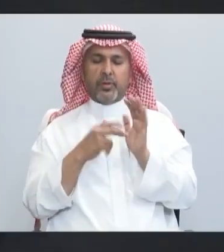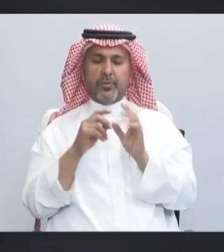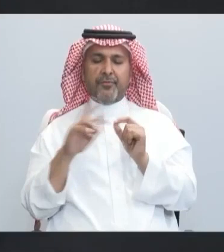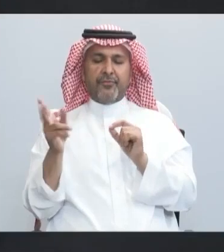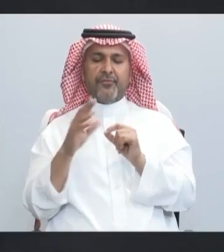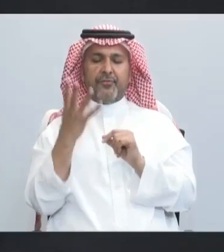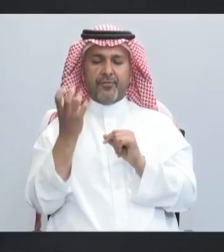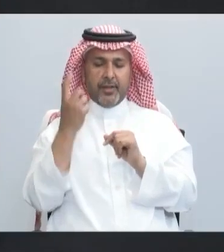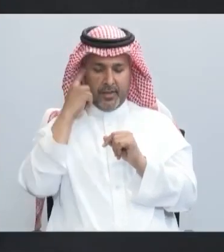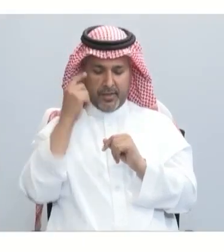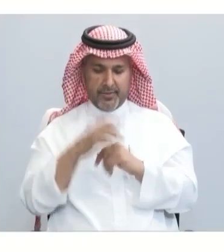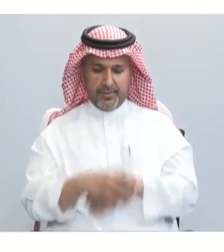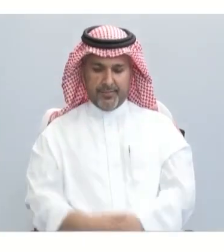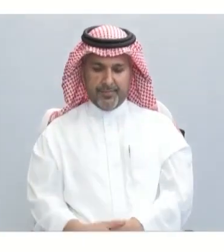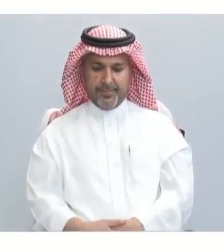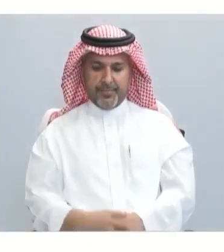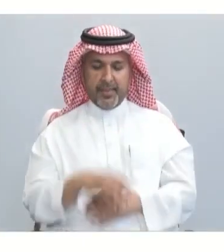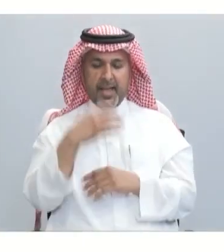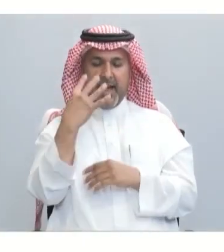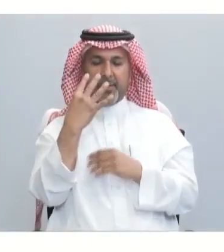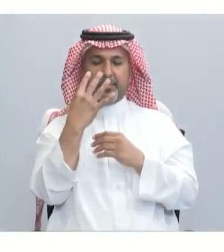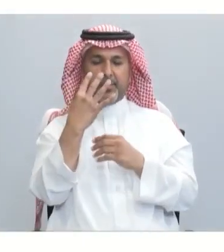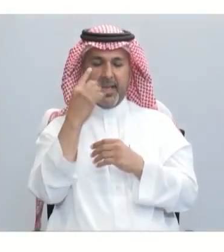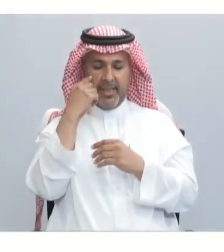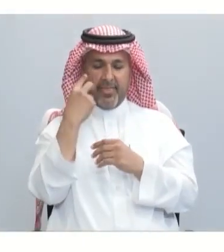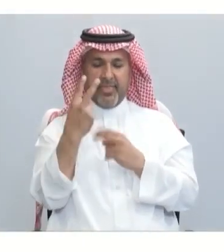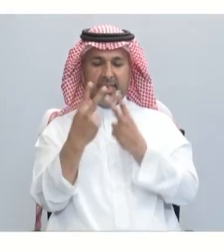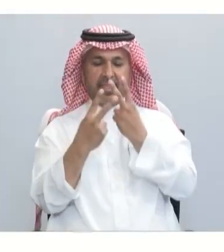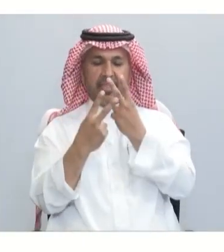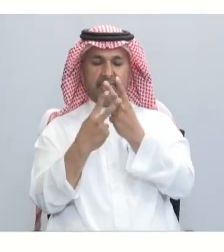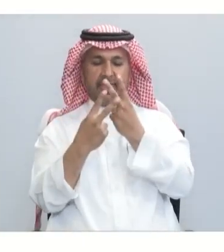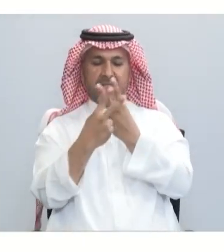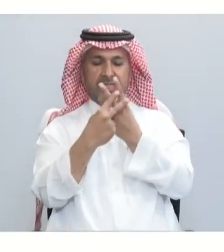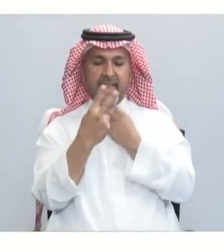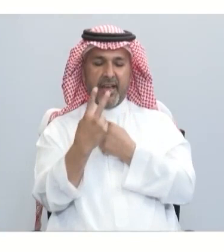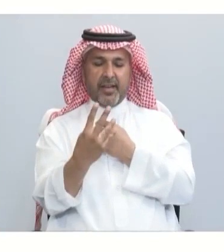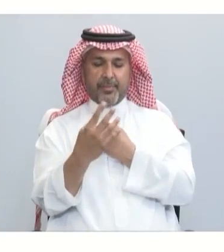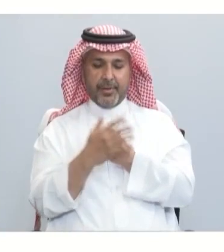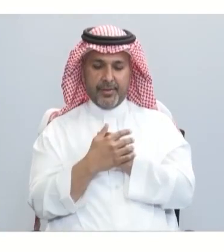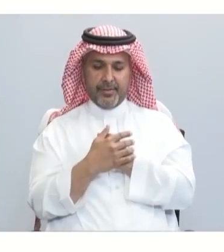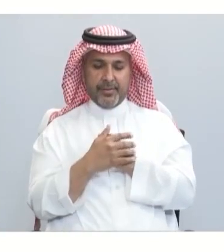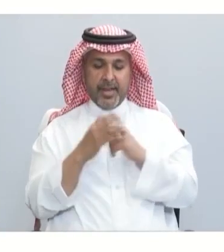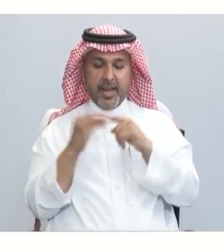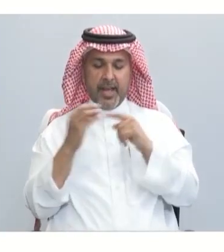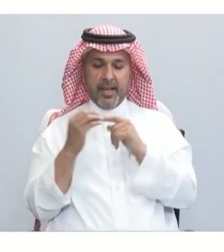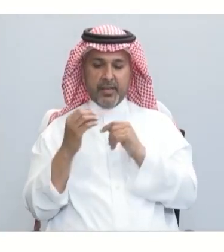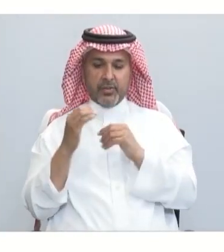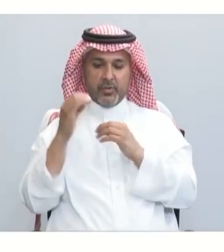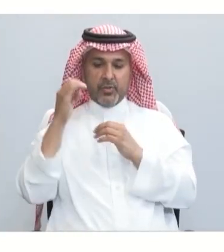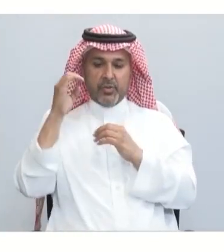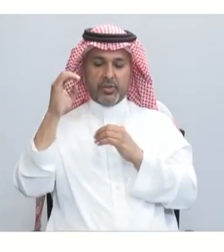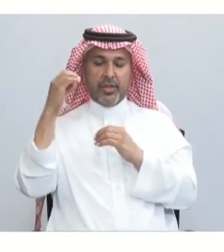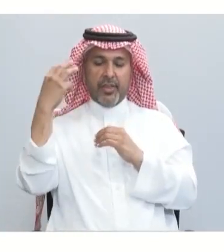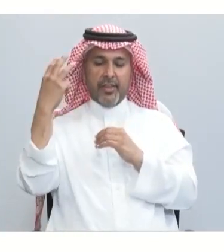بين مربعين يعني اربع الاول 4 ا تربيع 4 ثم اضع ناقص ثابته